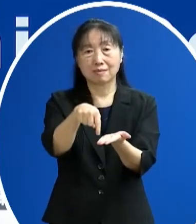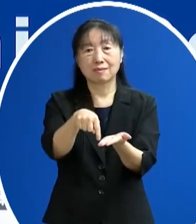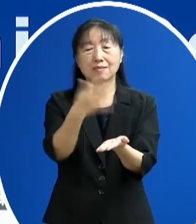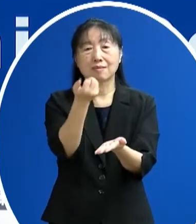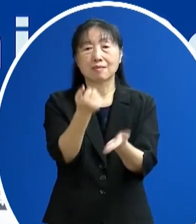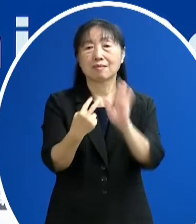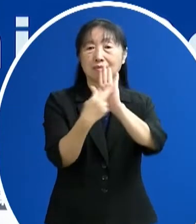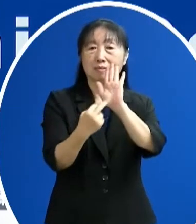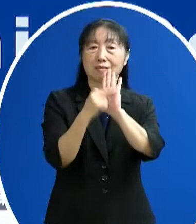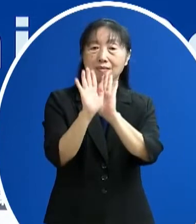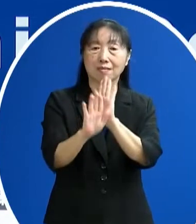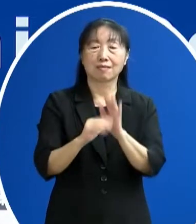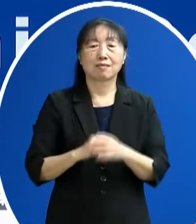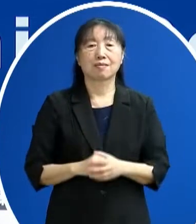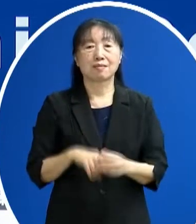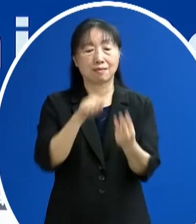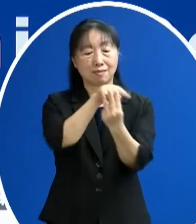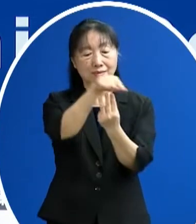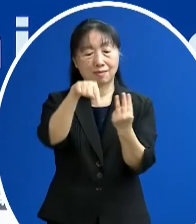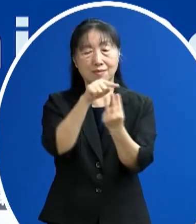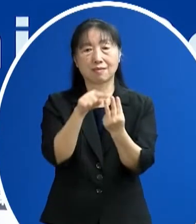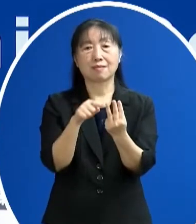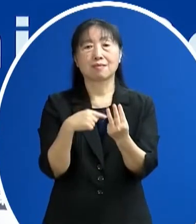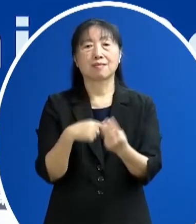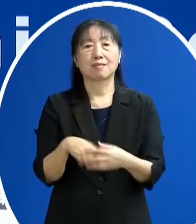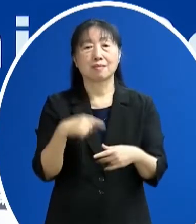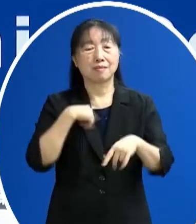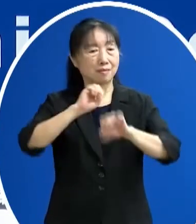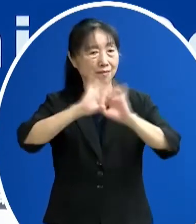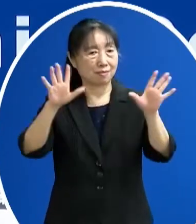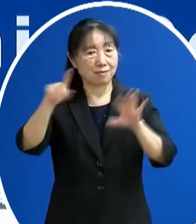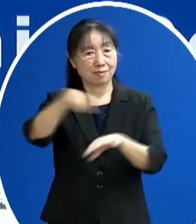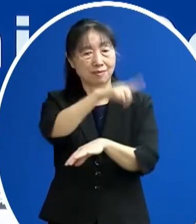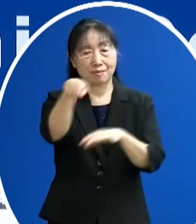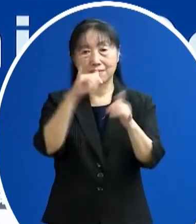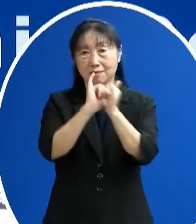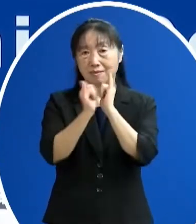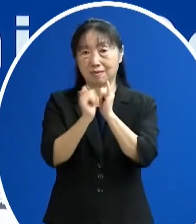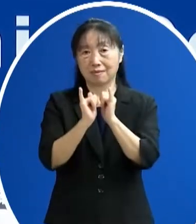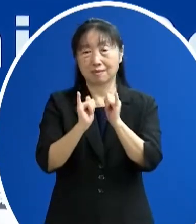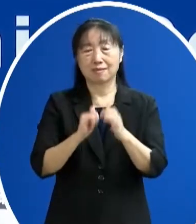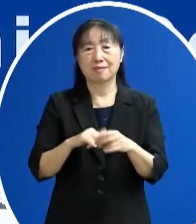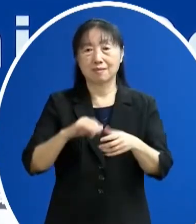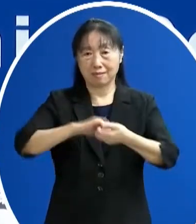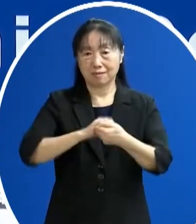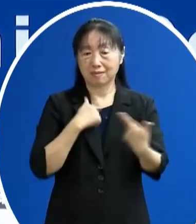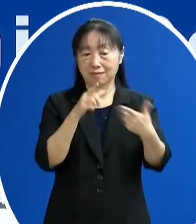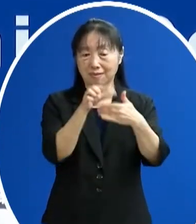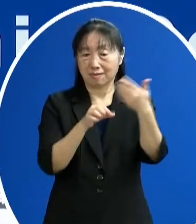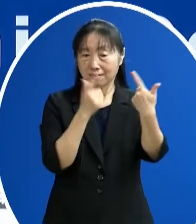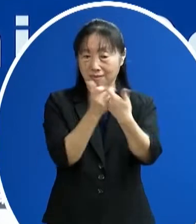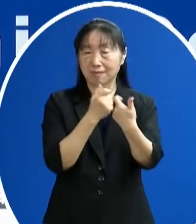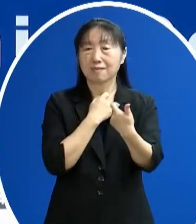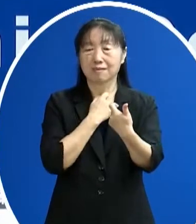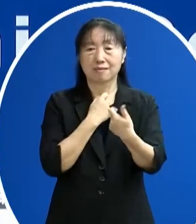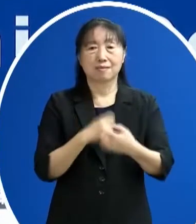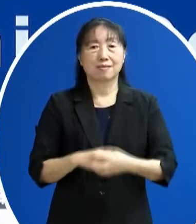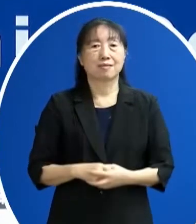有介绍说明。好，那以上的部分，我们这边是呼吁这个民众要来配合，好，务必